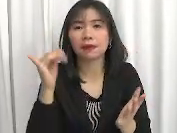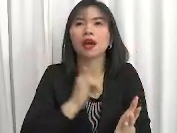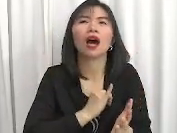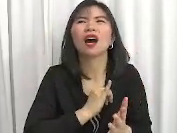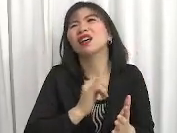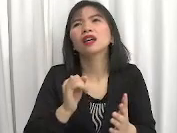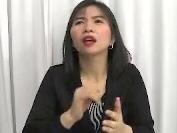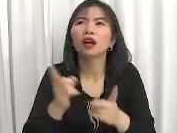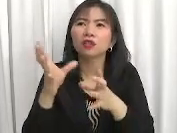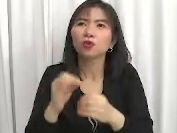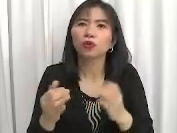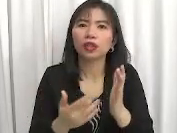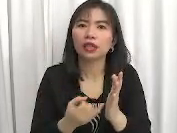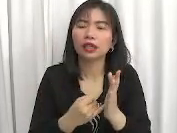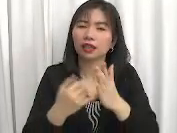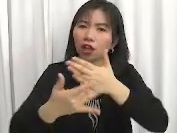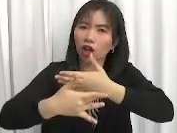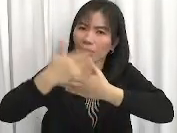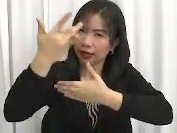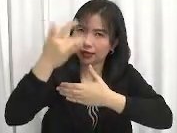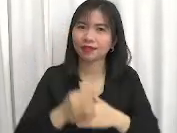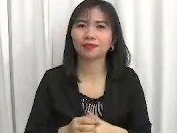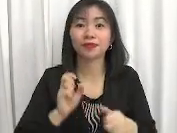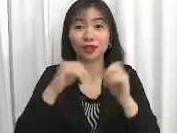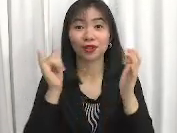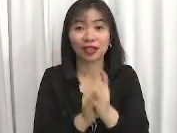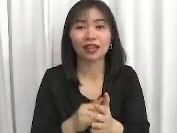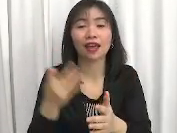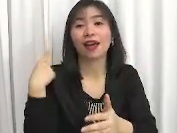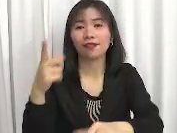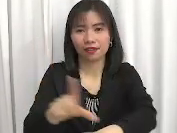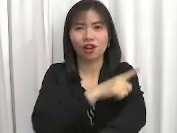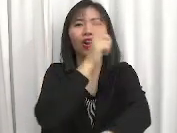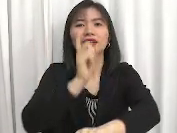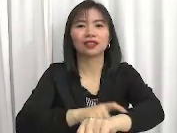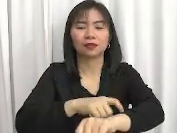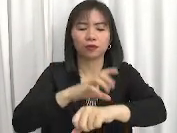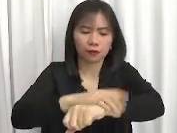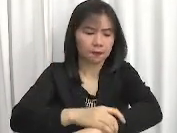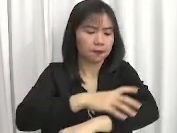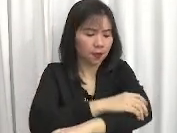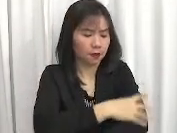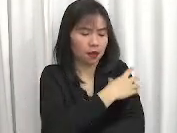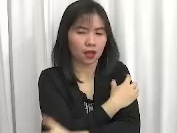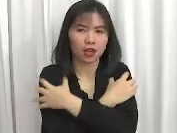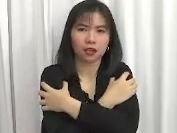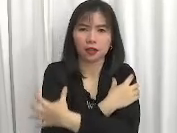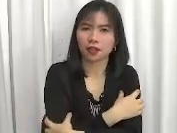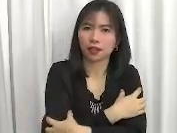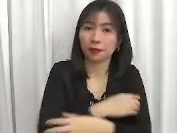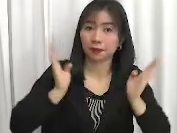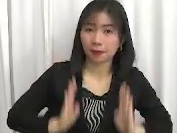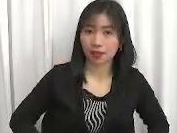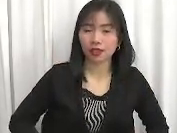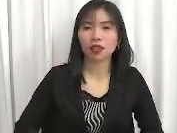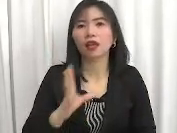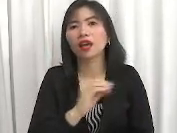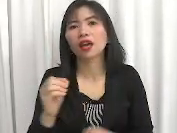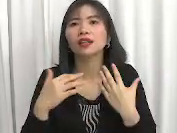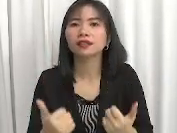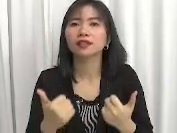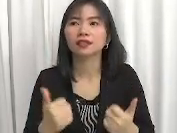ng mahimbing. So, sa ating mga asawa na nanonood ngayon, I challenge you na... Nakabakasyon siya ngayon, di ba? Yes, hanggang